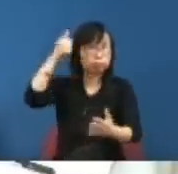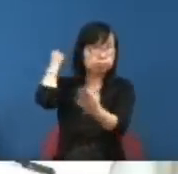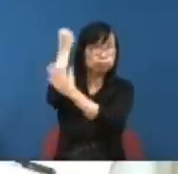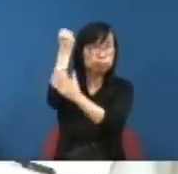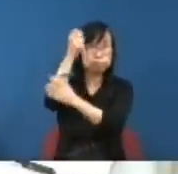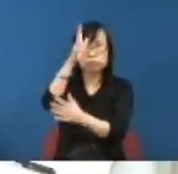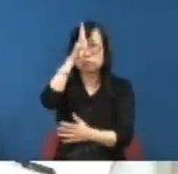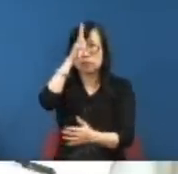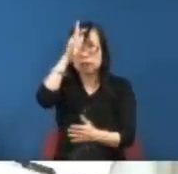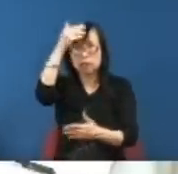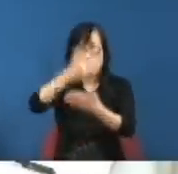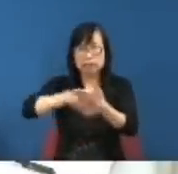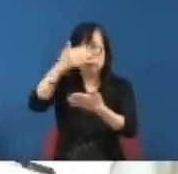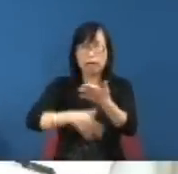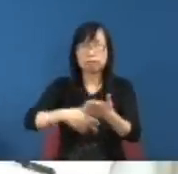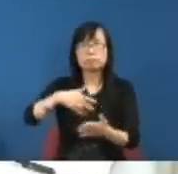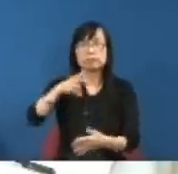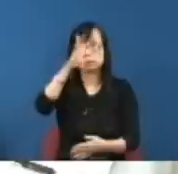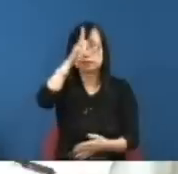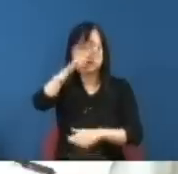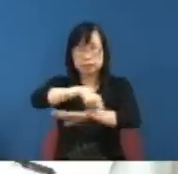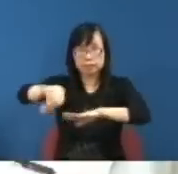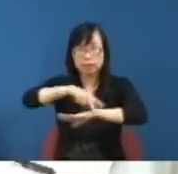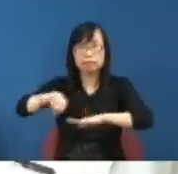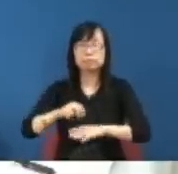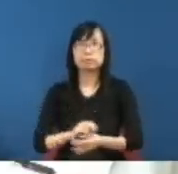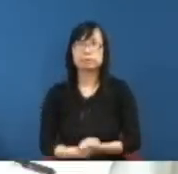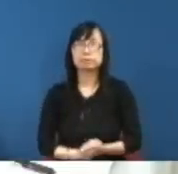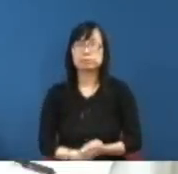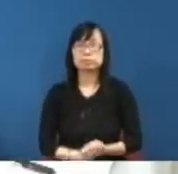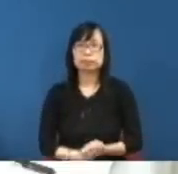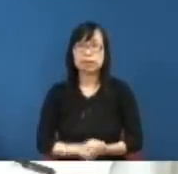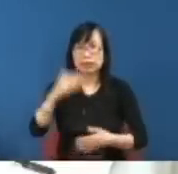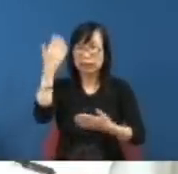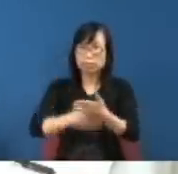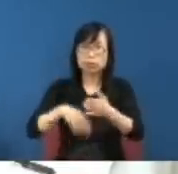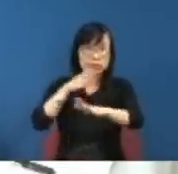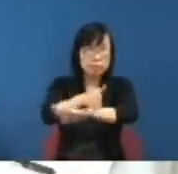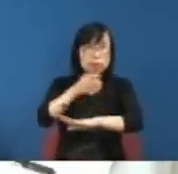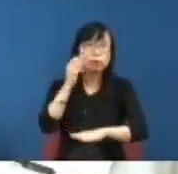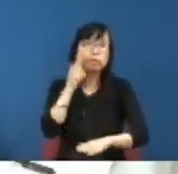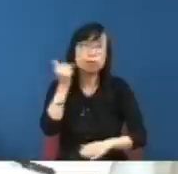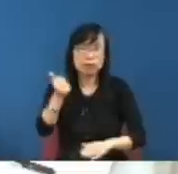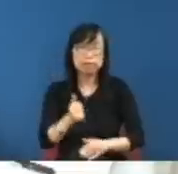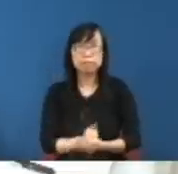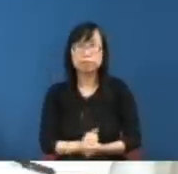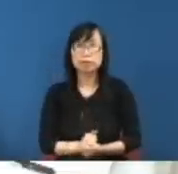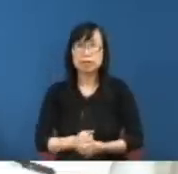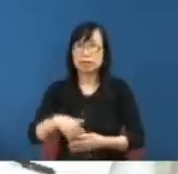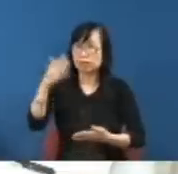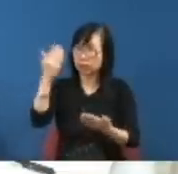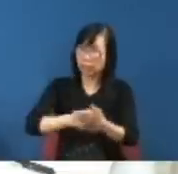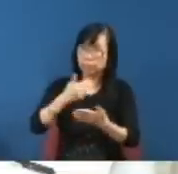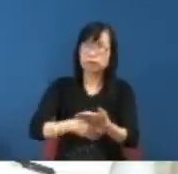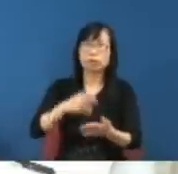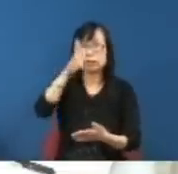府縮減政策，即係縮減呢、這個社會福利嘅政策，反對呢個政府